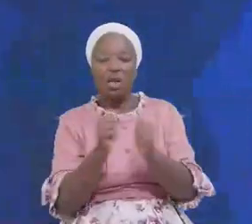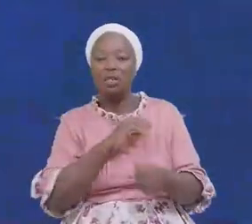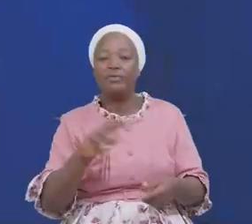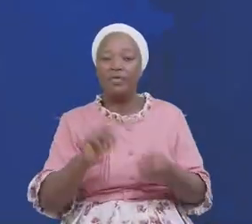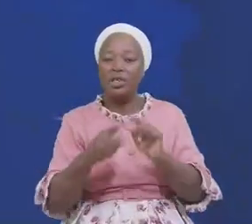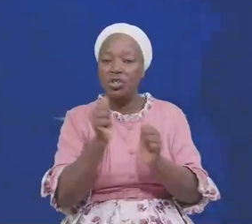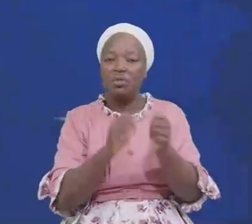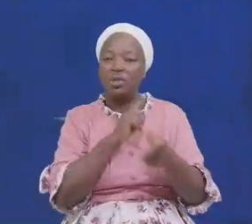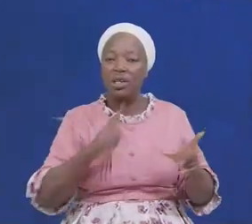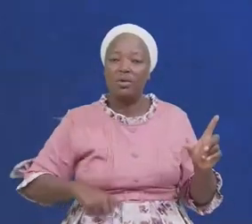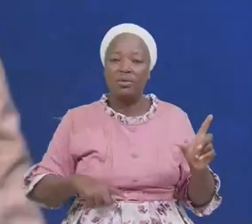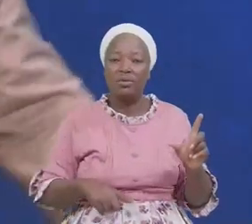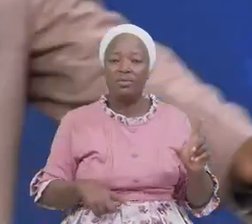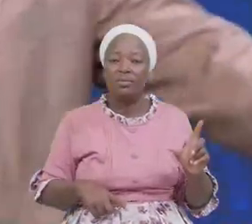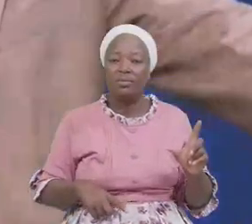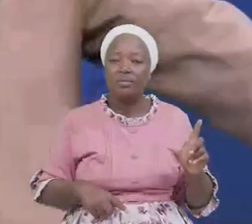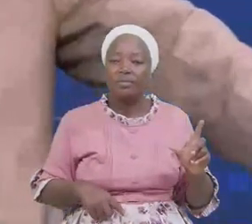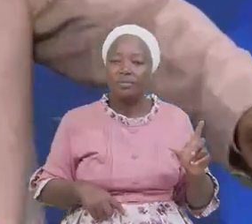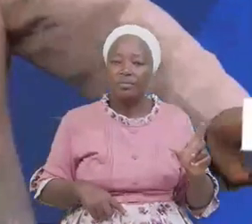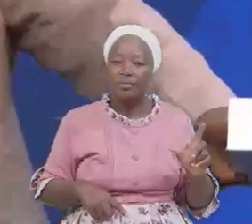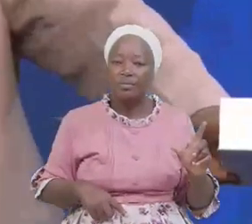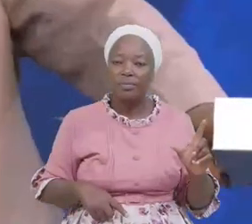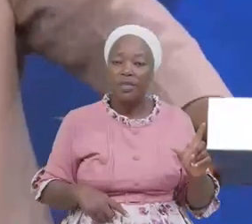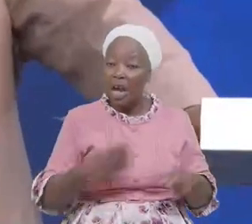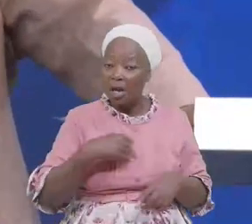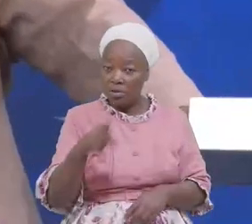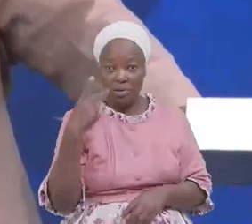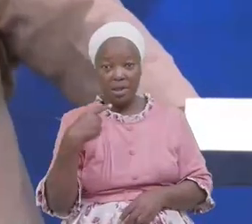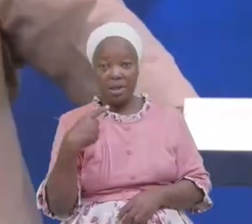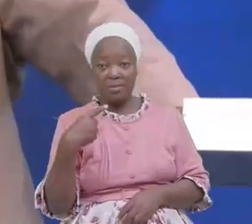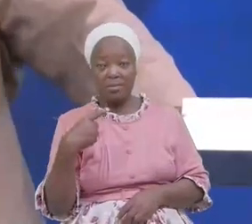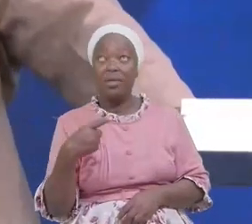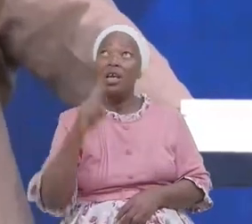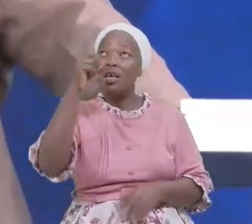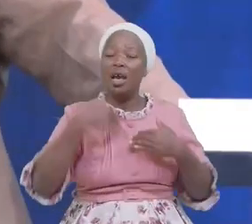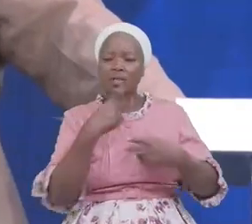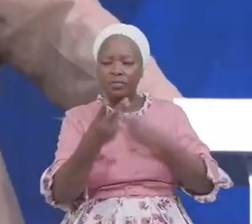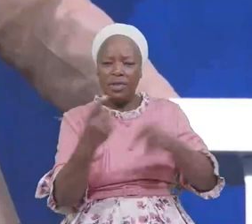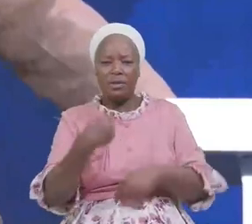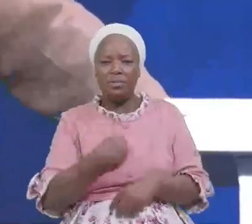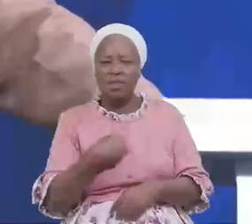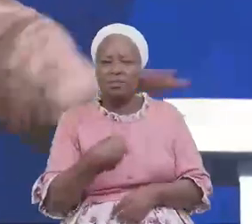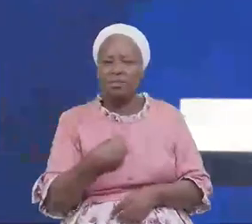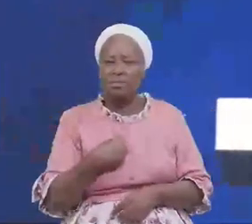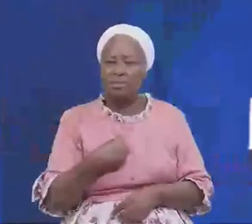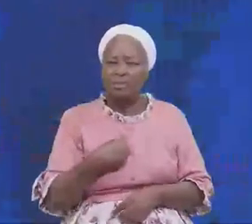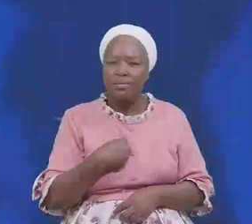et quand tu parviens à un niveau dans ta connexion, dans ta relation avec le Seigneur, et tu dis, il m'a visité.